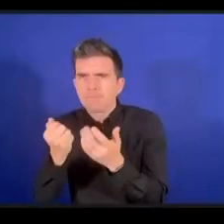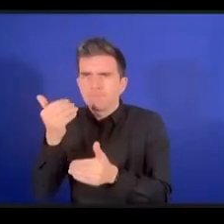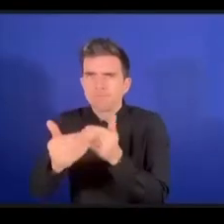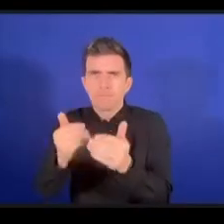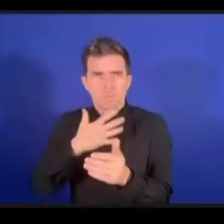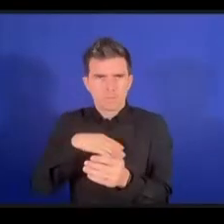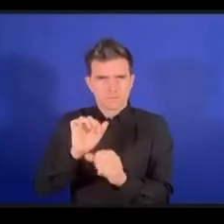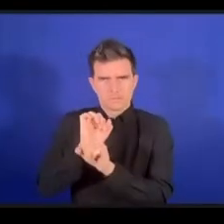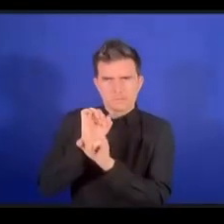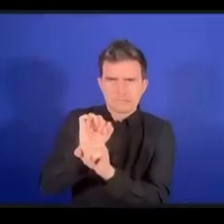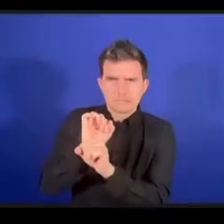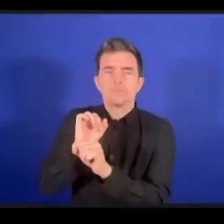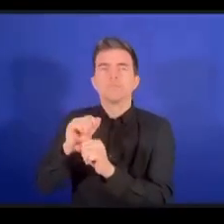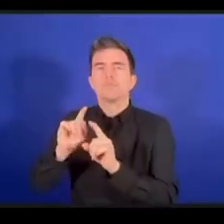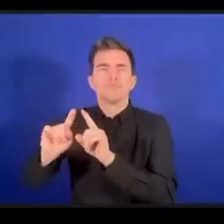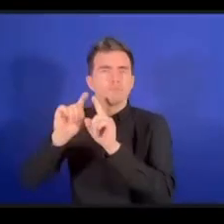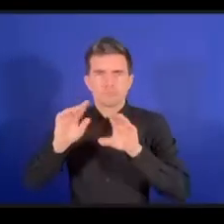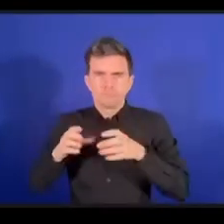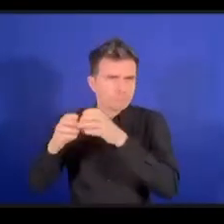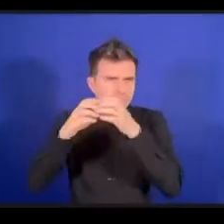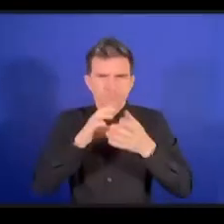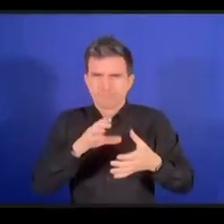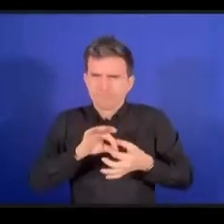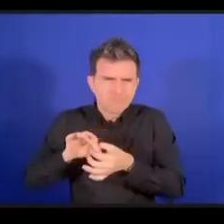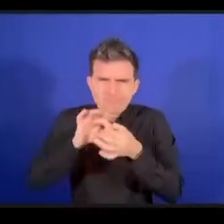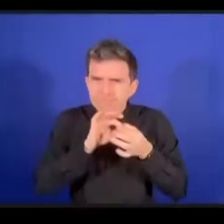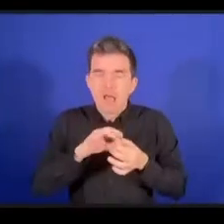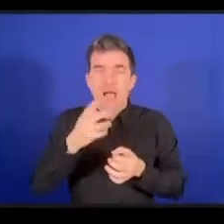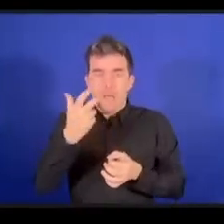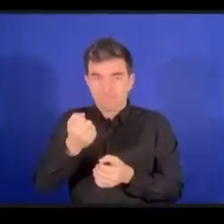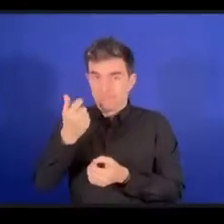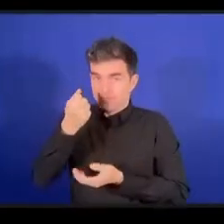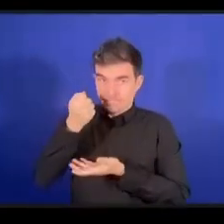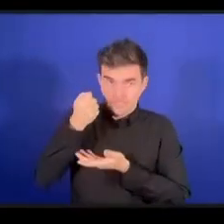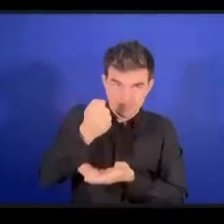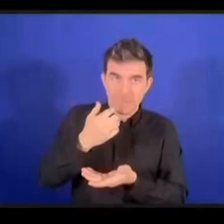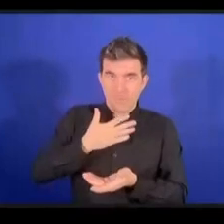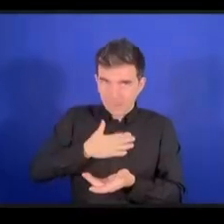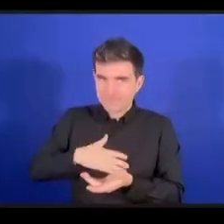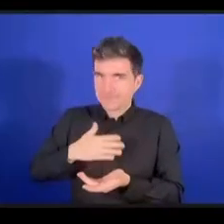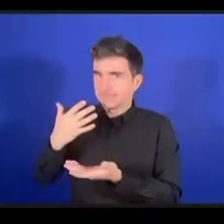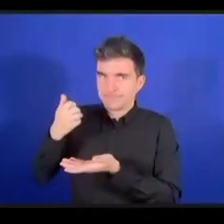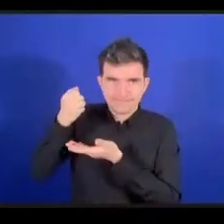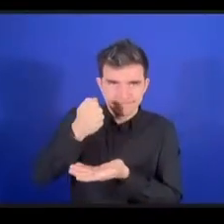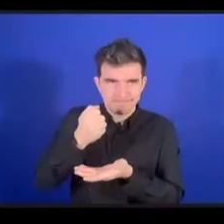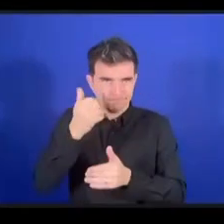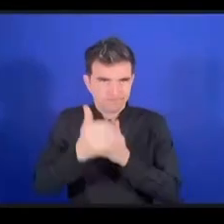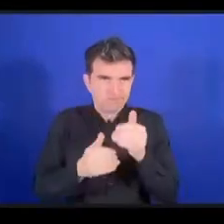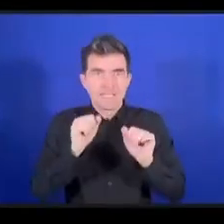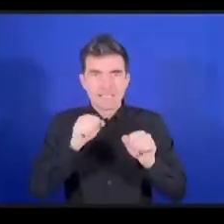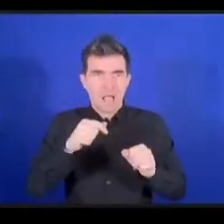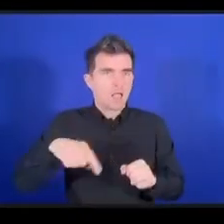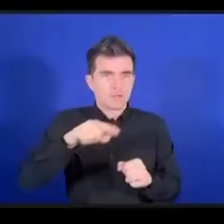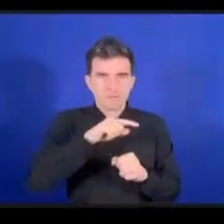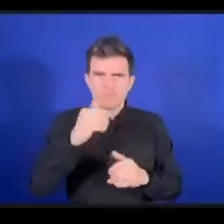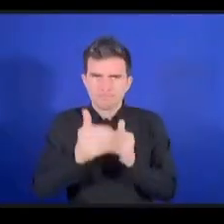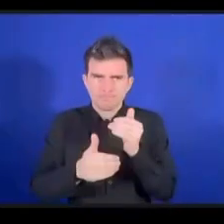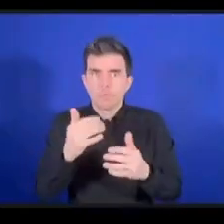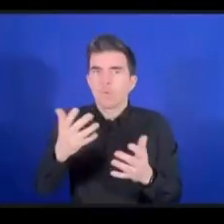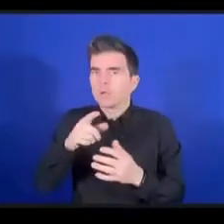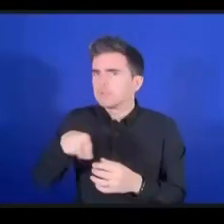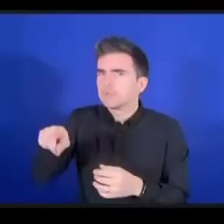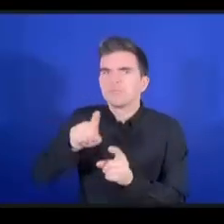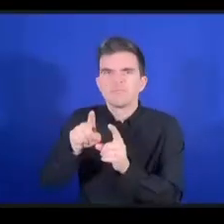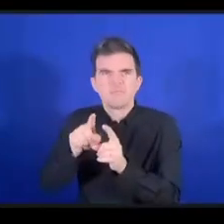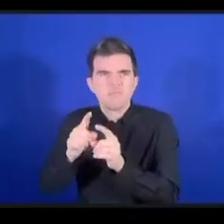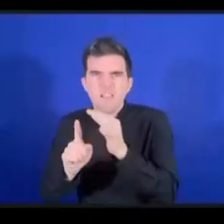也就是说，他们针对那些恶意软件采取行动，而且呢，他们可以适应不同的文